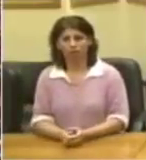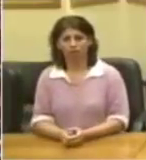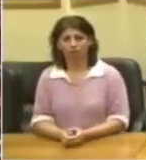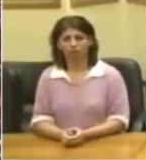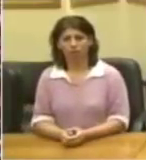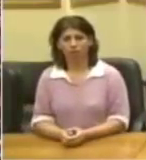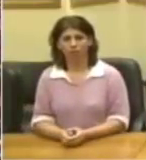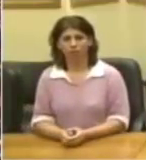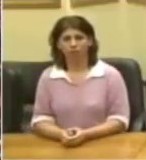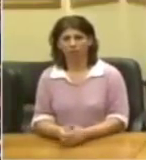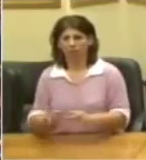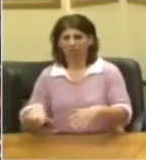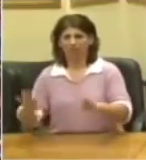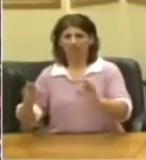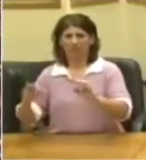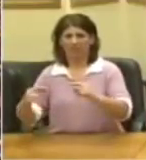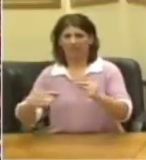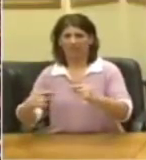μη δίνουμε τροφή.